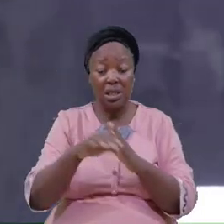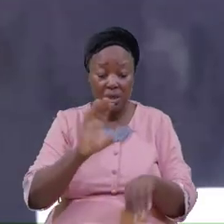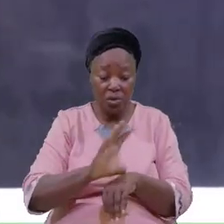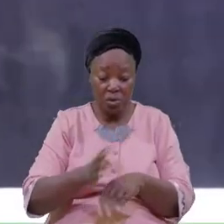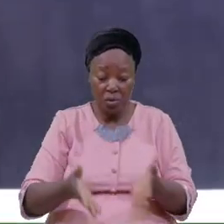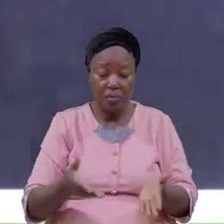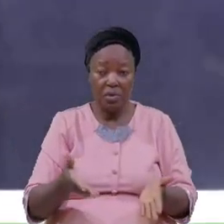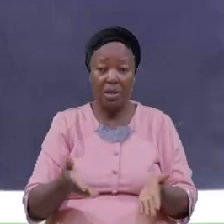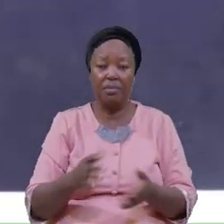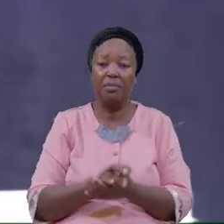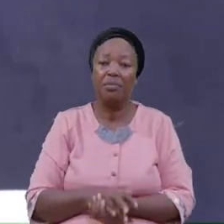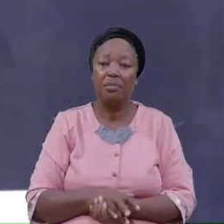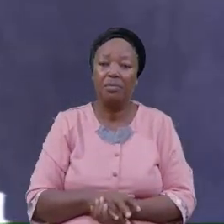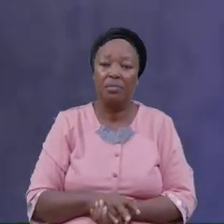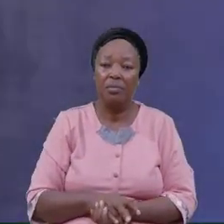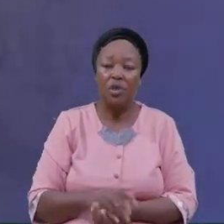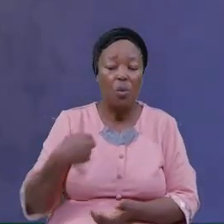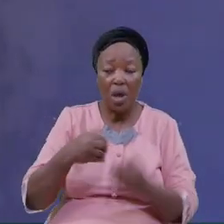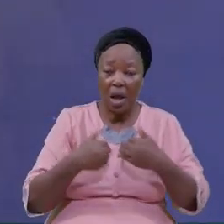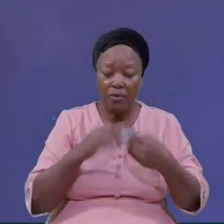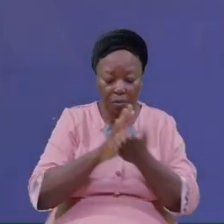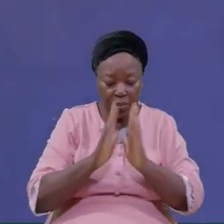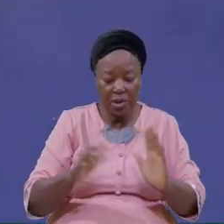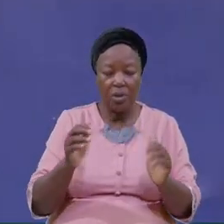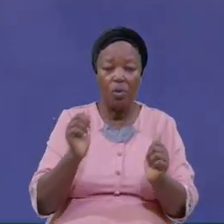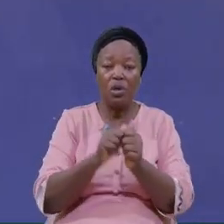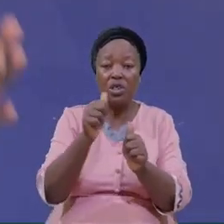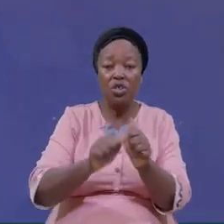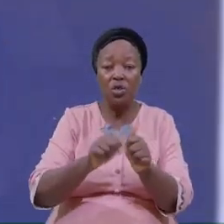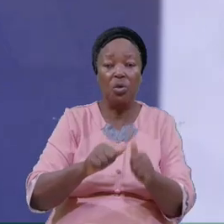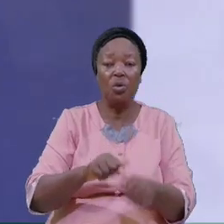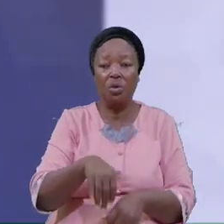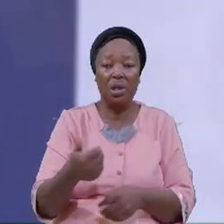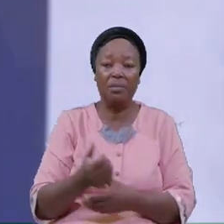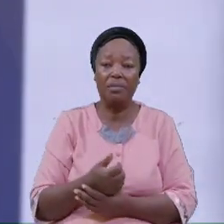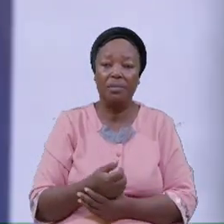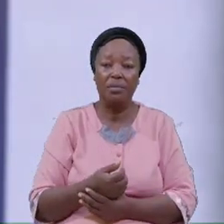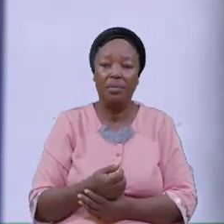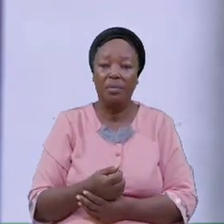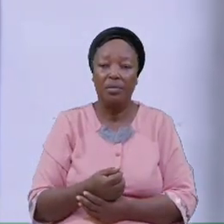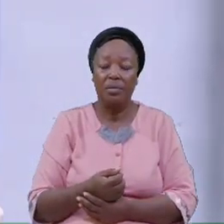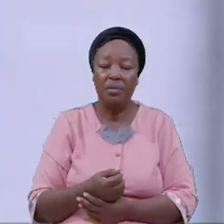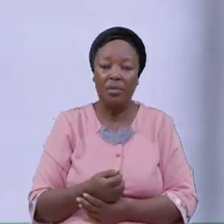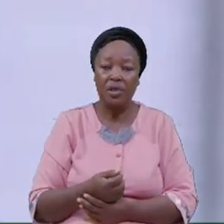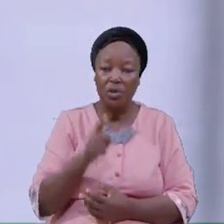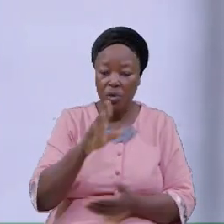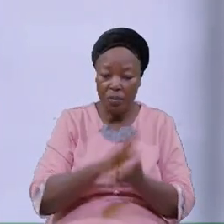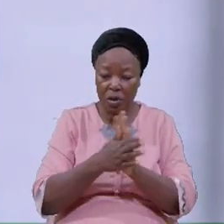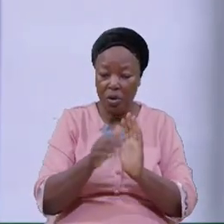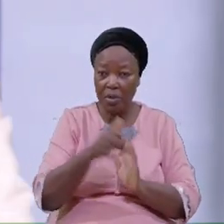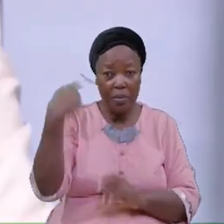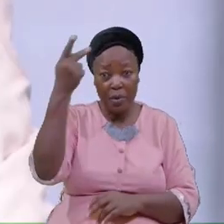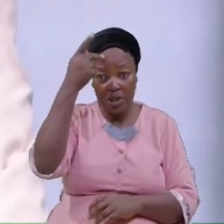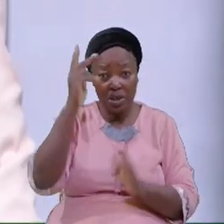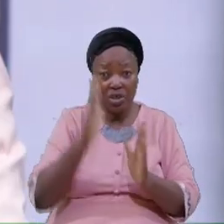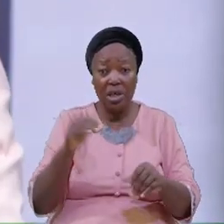sanctuaire. We have peace with each other. Nous sommes en paix les uns envers les autres. You become a politician in the church